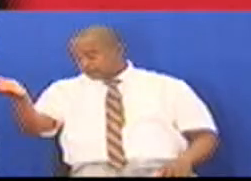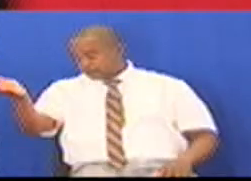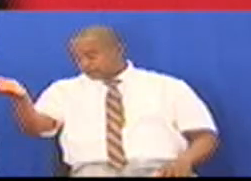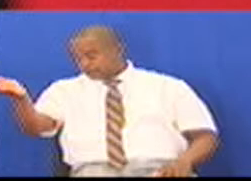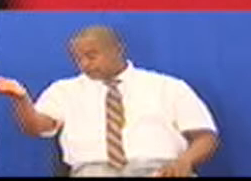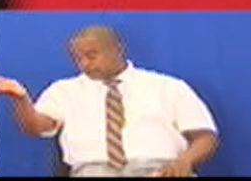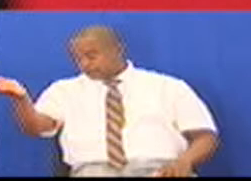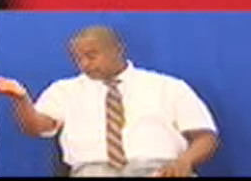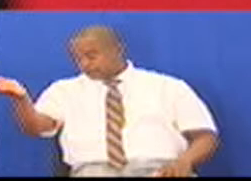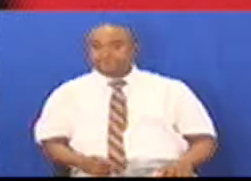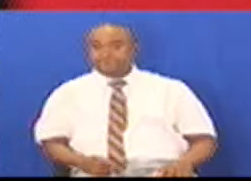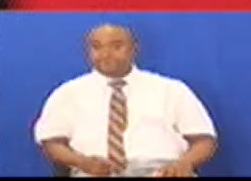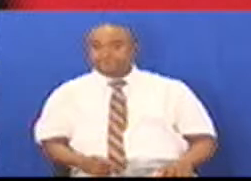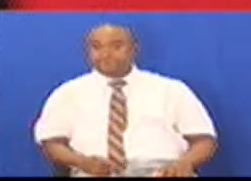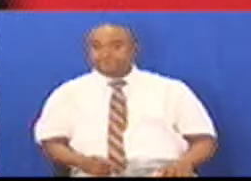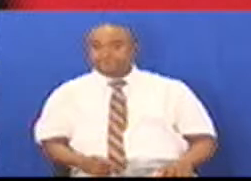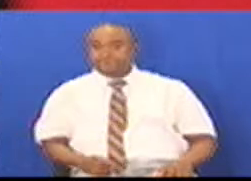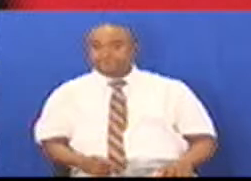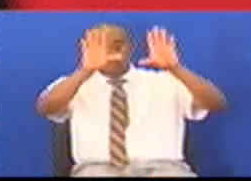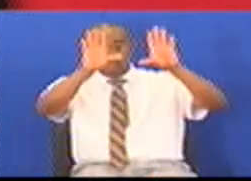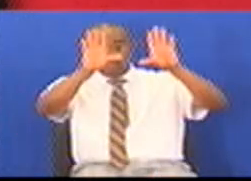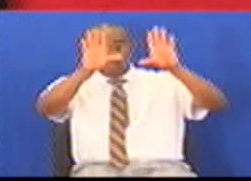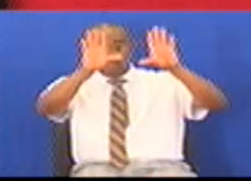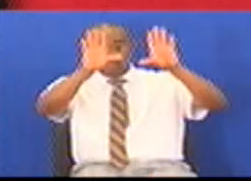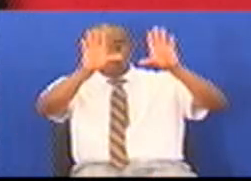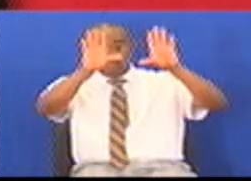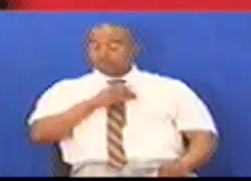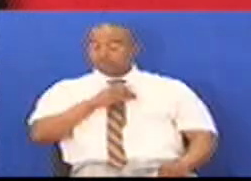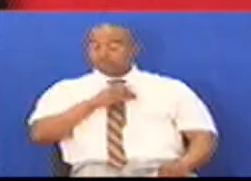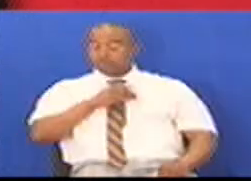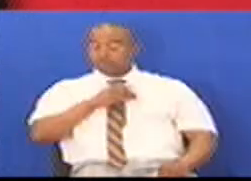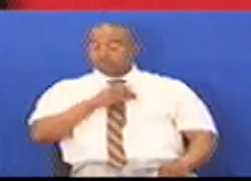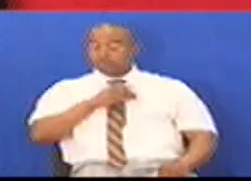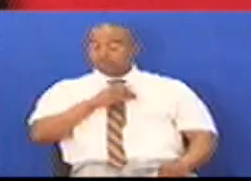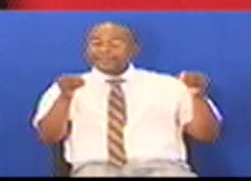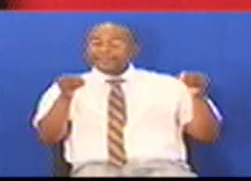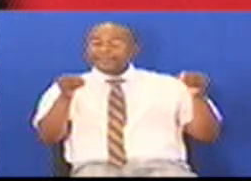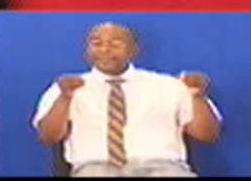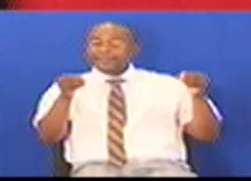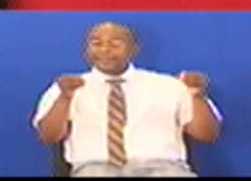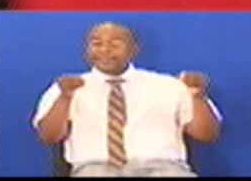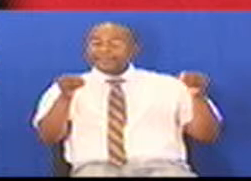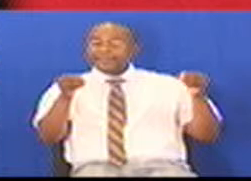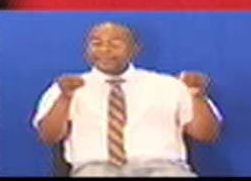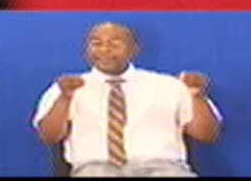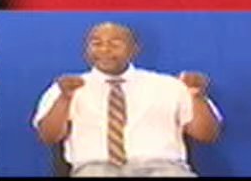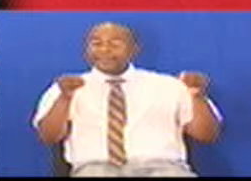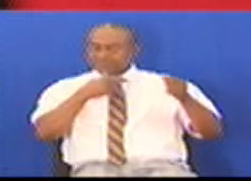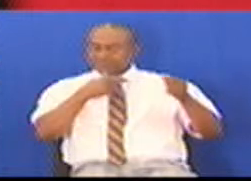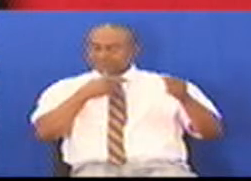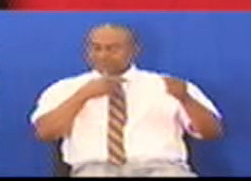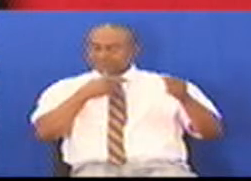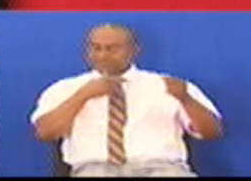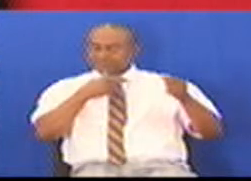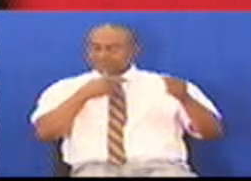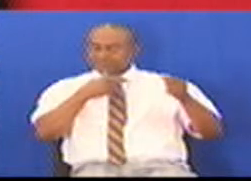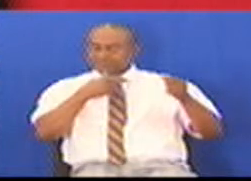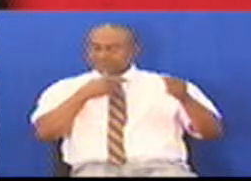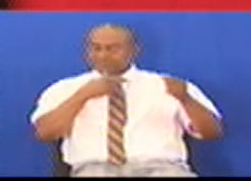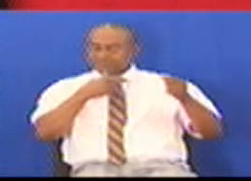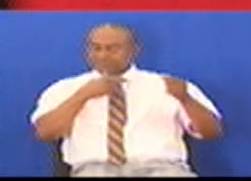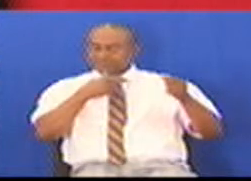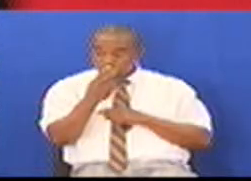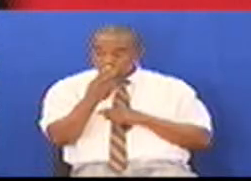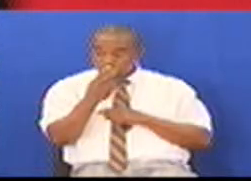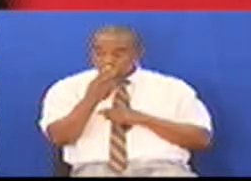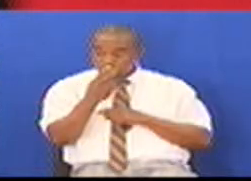kuwa taarifa yangu ni ndefu kama nilivyosema, niende nijielekeze zaidi kwenye maoni na mapendekezo